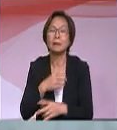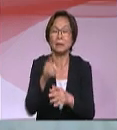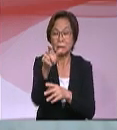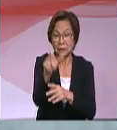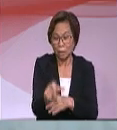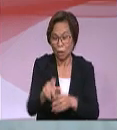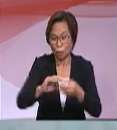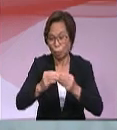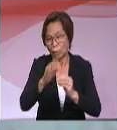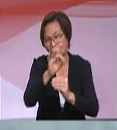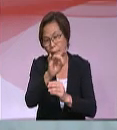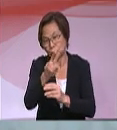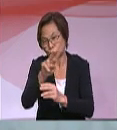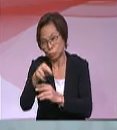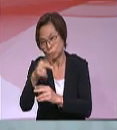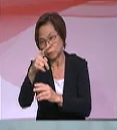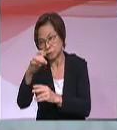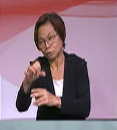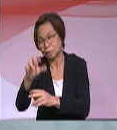ke